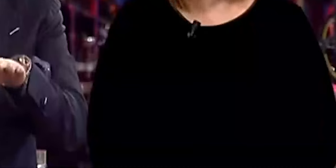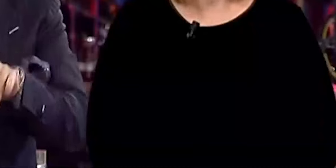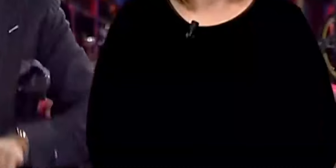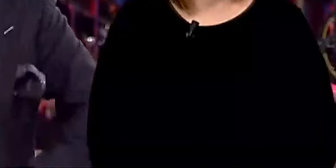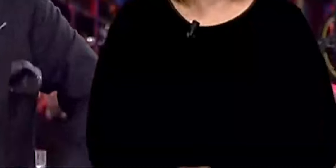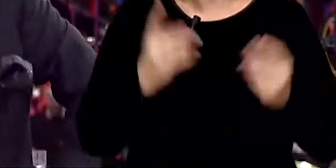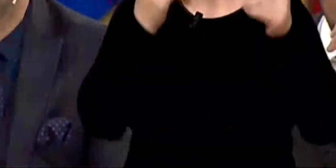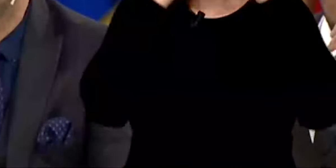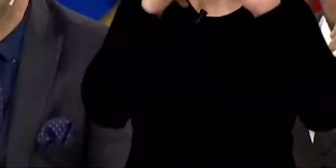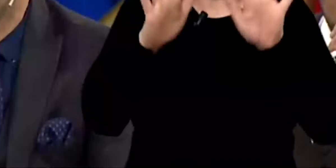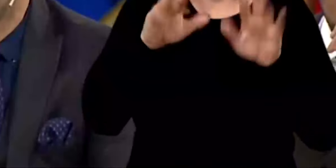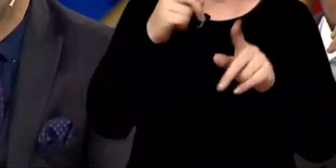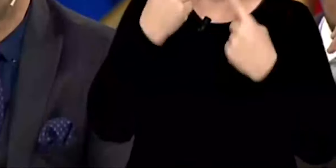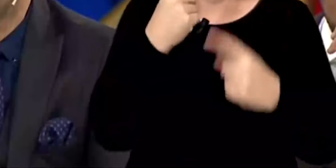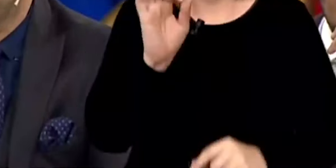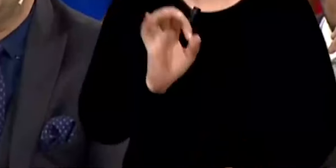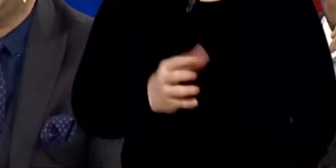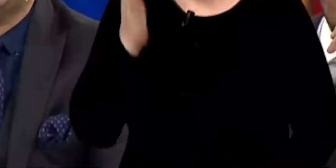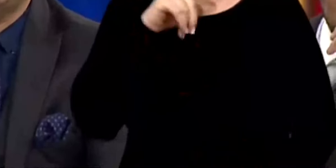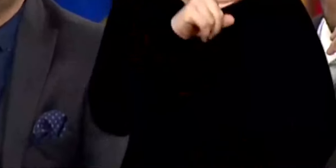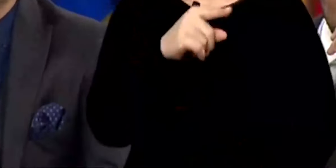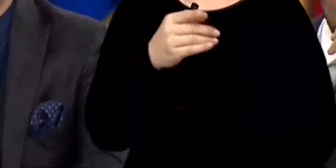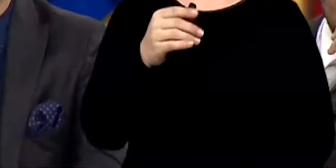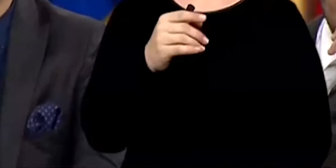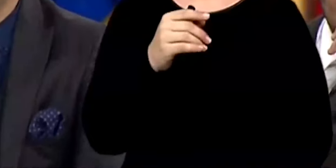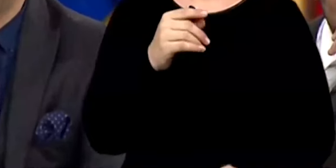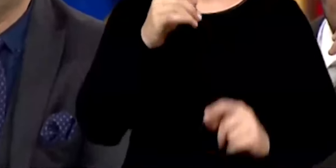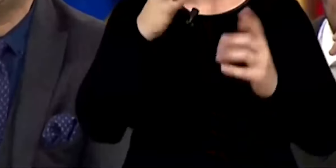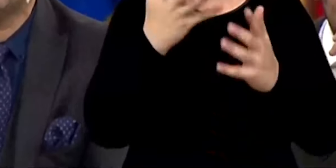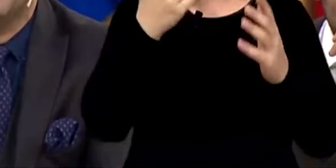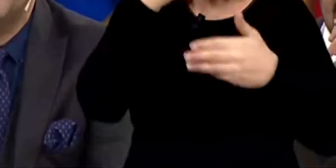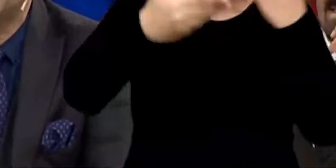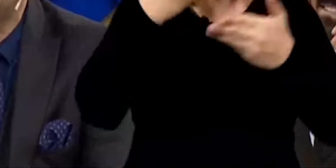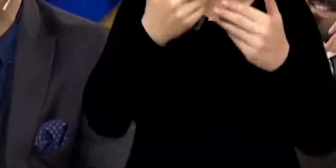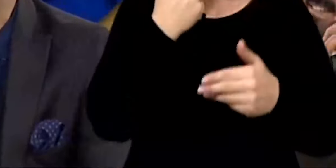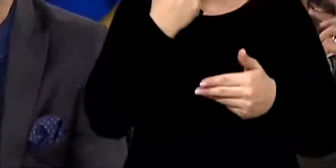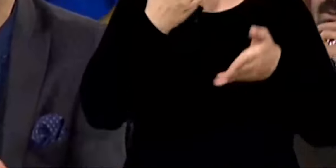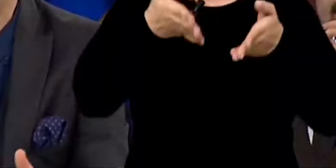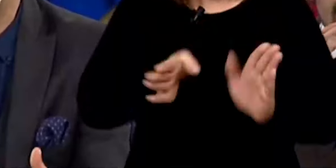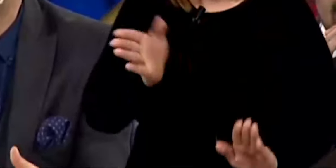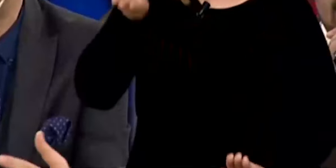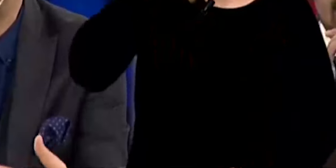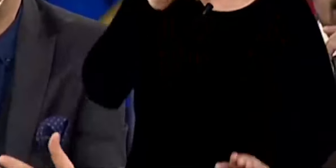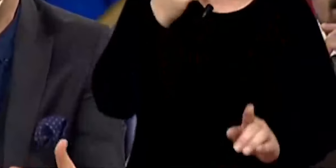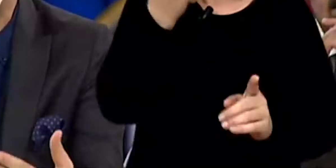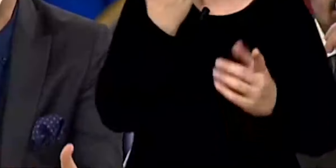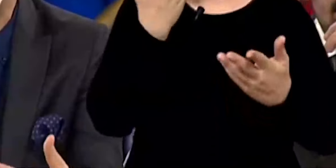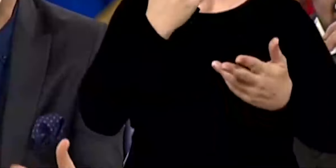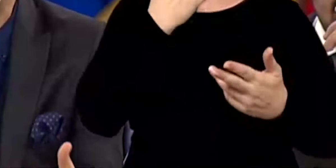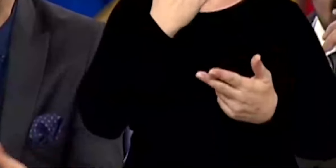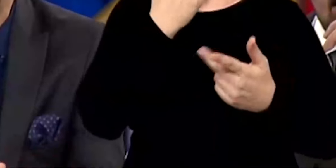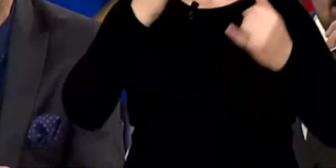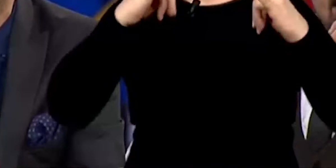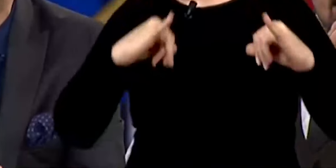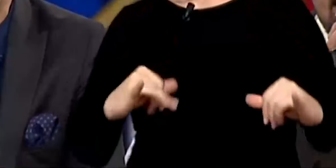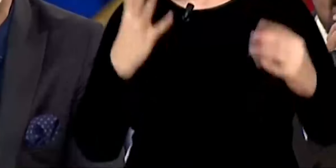bekleyin, biraz bekleyin demek. Evet peki. Sonra? İşte anlattım ya işte kız olduktan sonra böyle bir şey oldu. Daha böyle bir şey geldi,